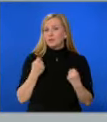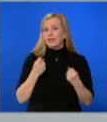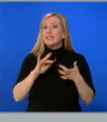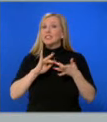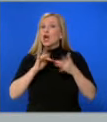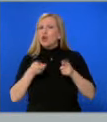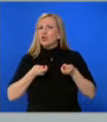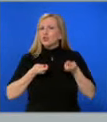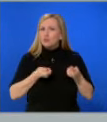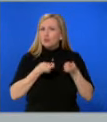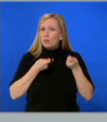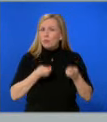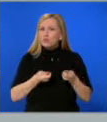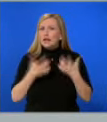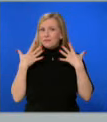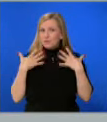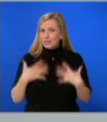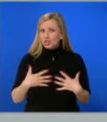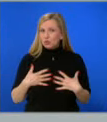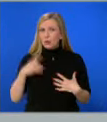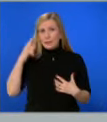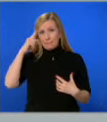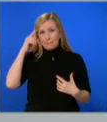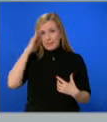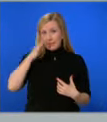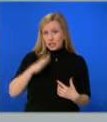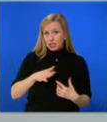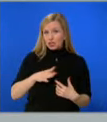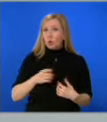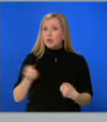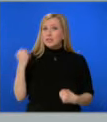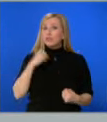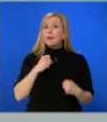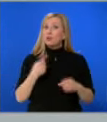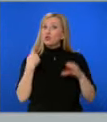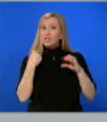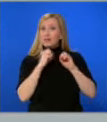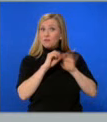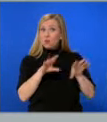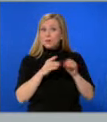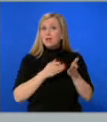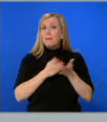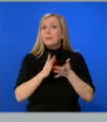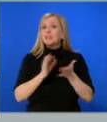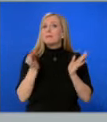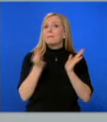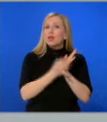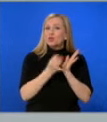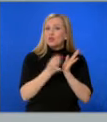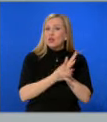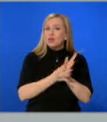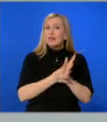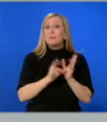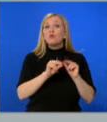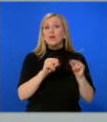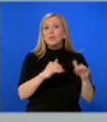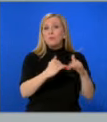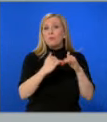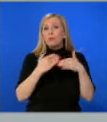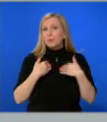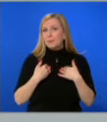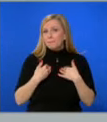тормоз, физическо или психическо насилие ще може да се съобщава през мобилно приложение. За това да има на кого да кажеш «Помогни ми»,